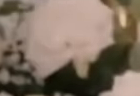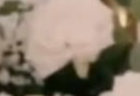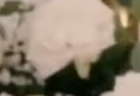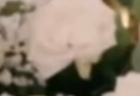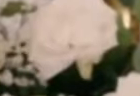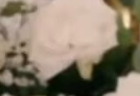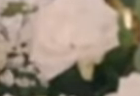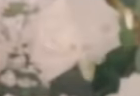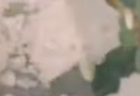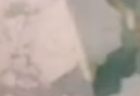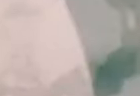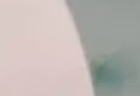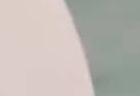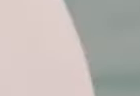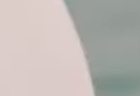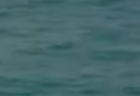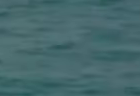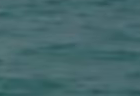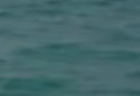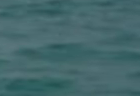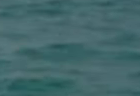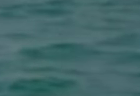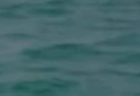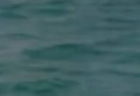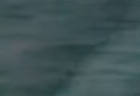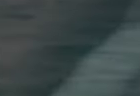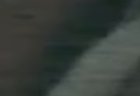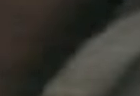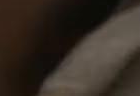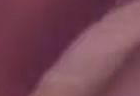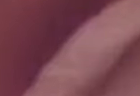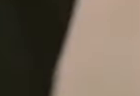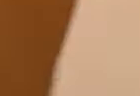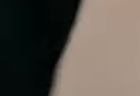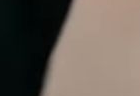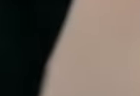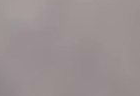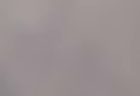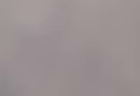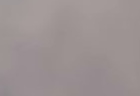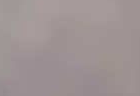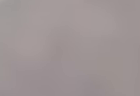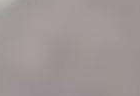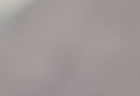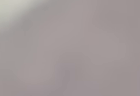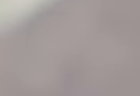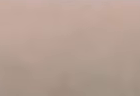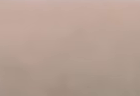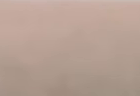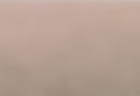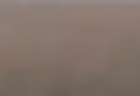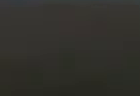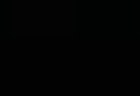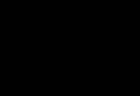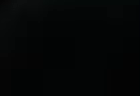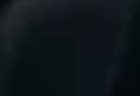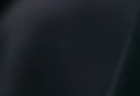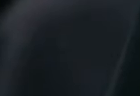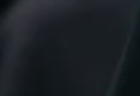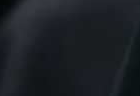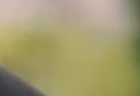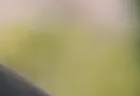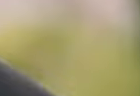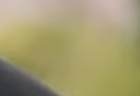Kailangan mo nang tanggapin, anak. 2 taon na siyang wala. Pero hindi ko makakalimutan si Louie. Kaya pa bang magmahal? May gusto pa rin sa'yo si Aldwin.